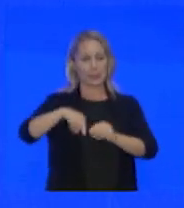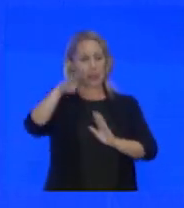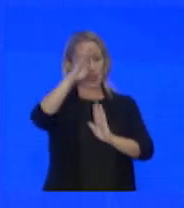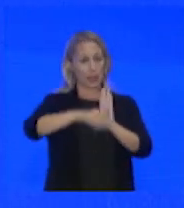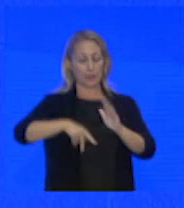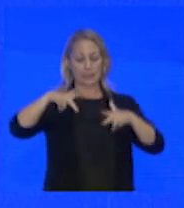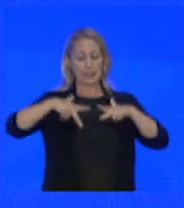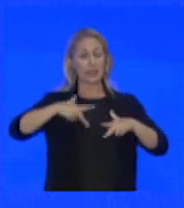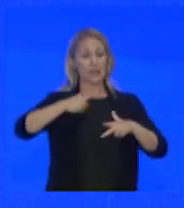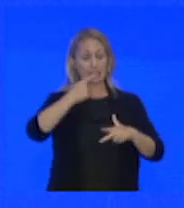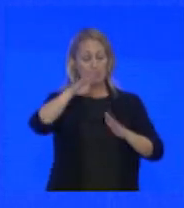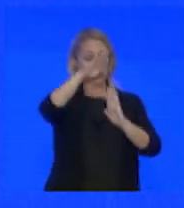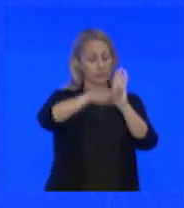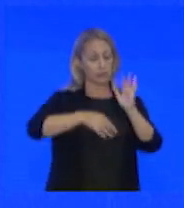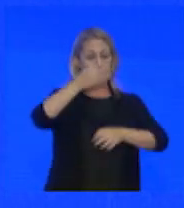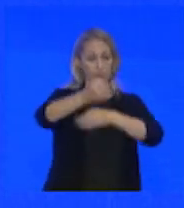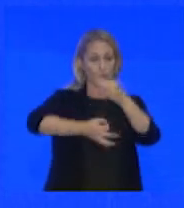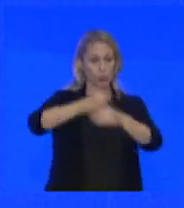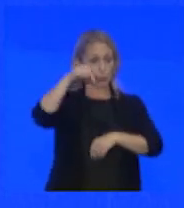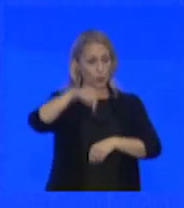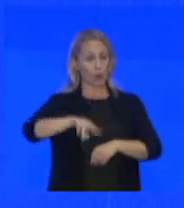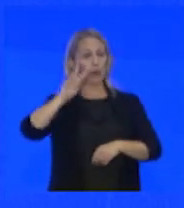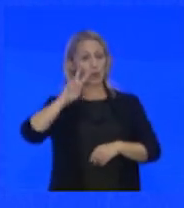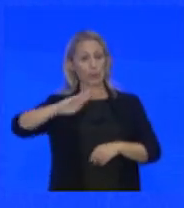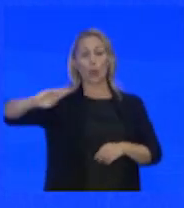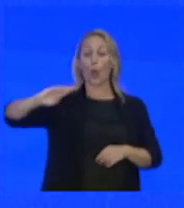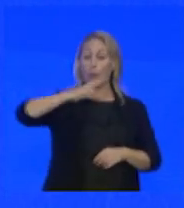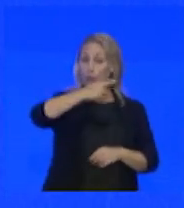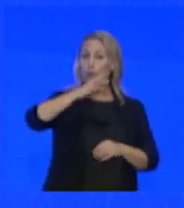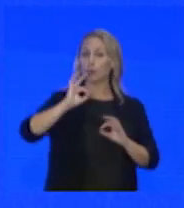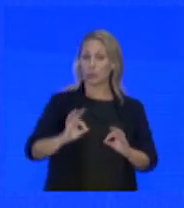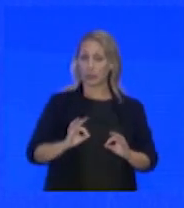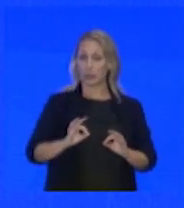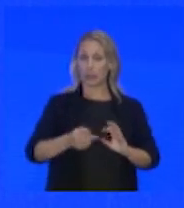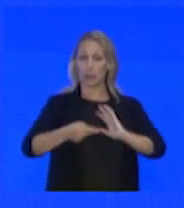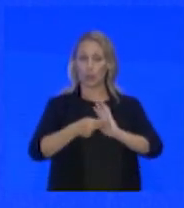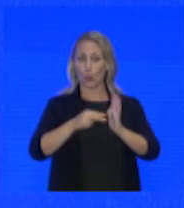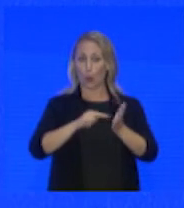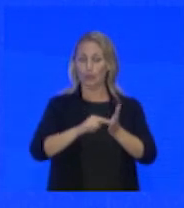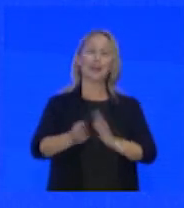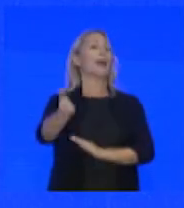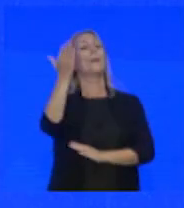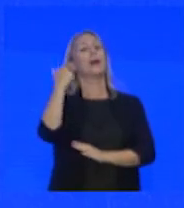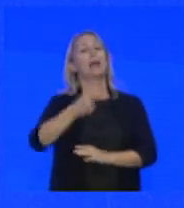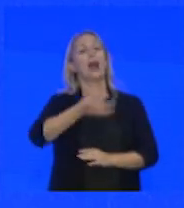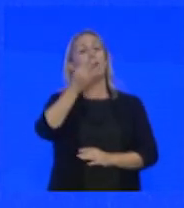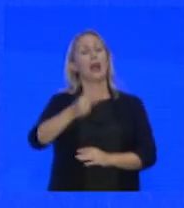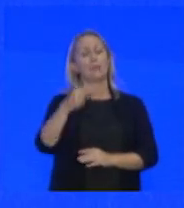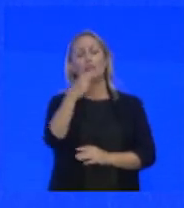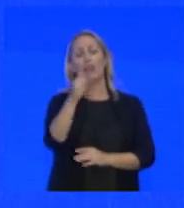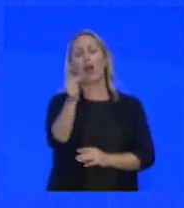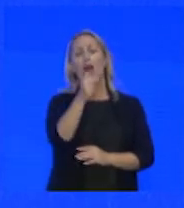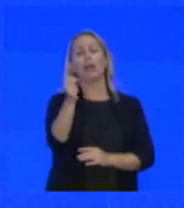δηλώσεις της κυβέρνησης, ο πολιτικός χρόνος έχει πυκνώσει πολύ. Και αν κάποτε μιλούσαμε για τις υποσχέσεις